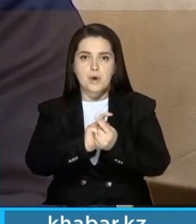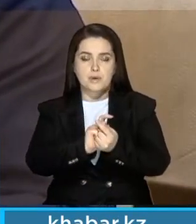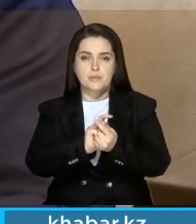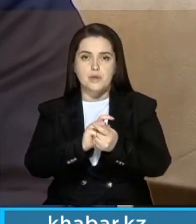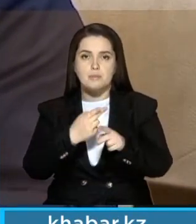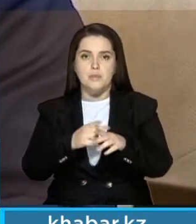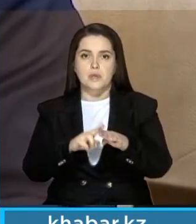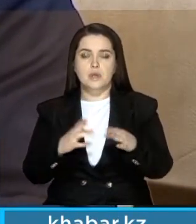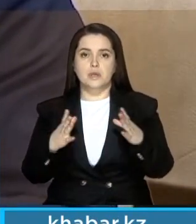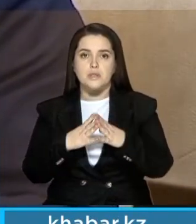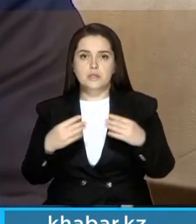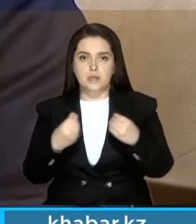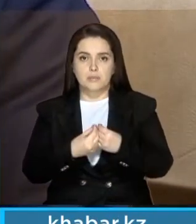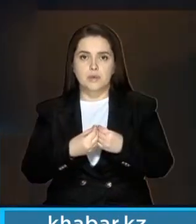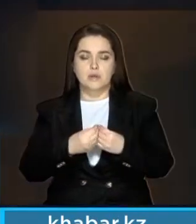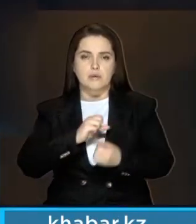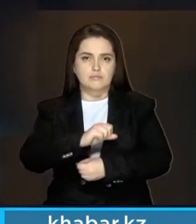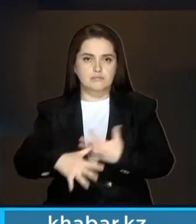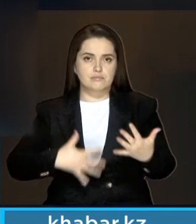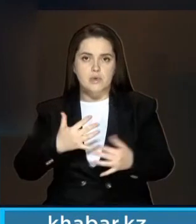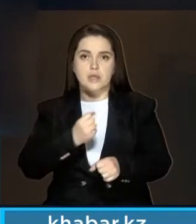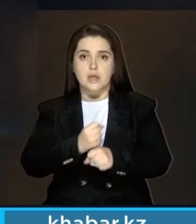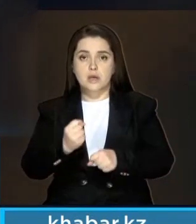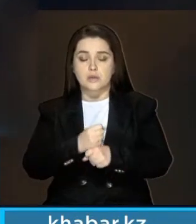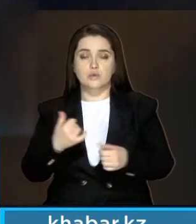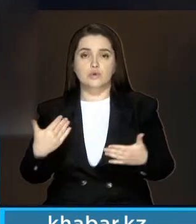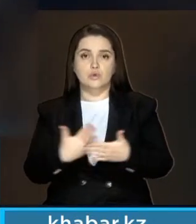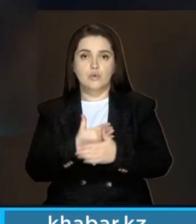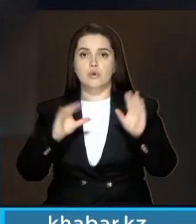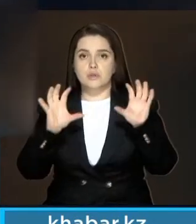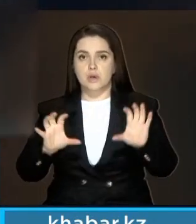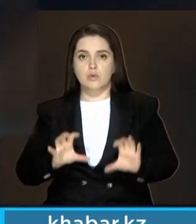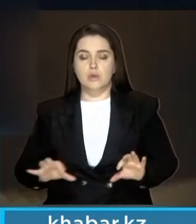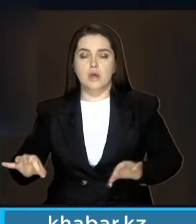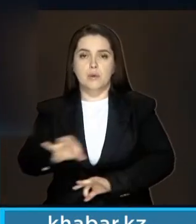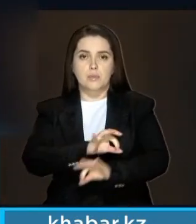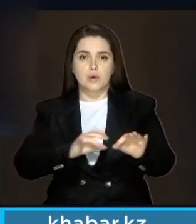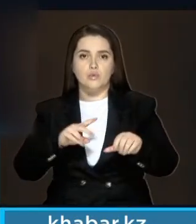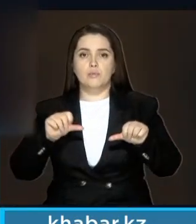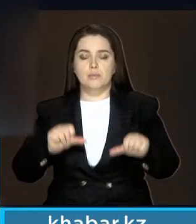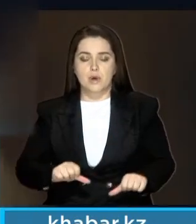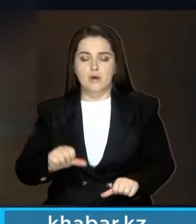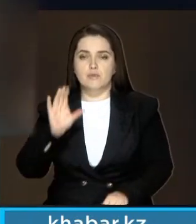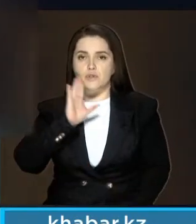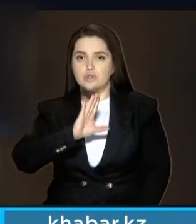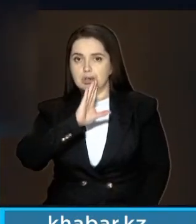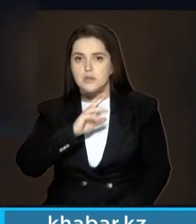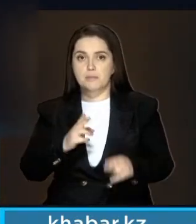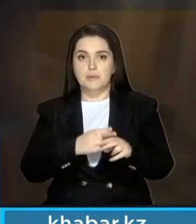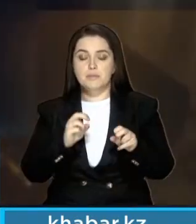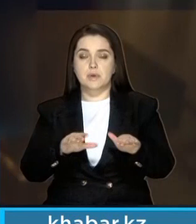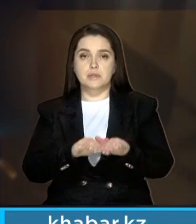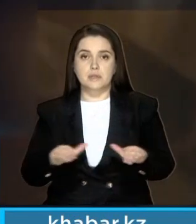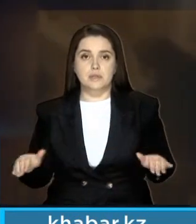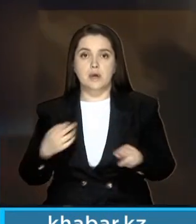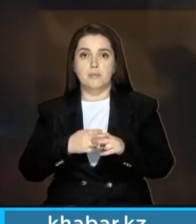последствиями семейно-бытового насилия. Речь о новом законопроекте по вопросам обеспечения прав женщин и безопасности детей. Документ